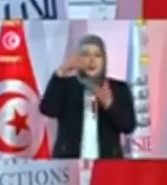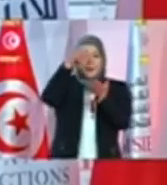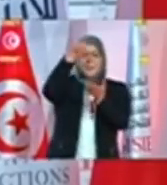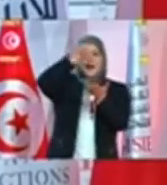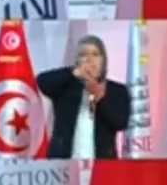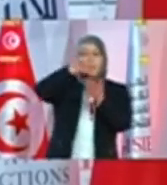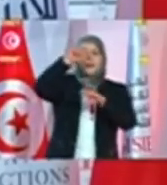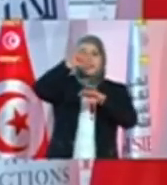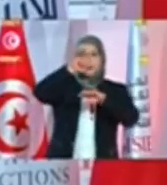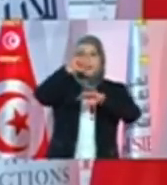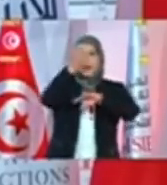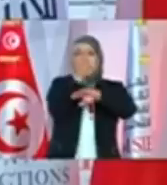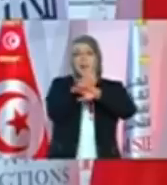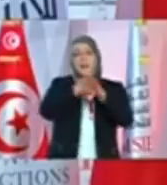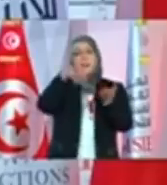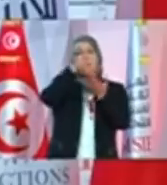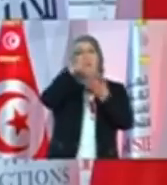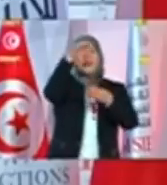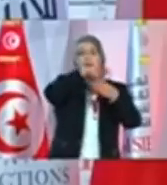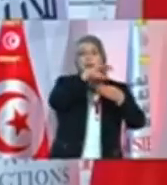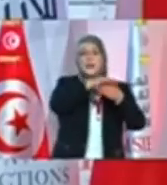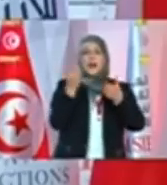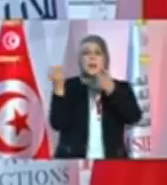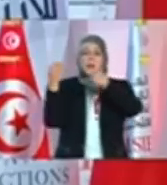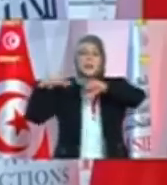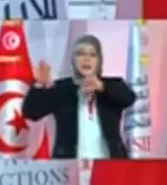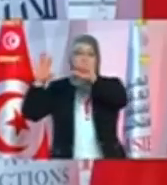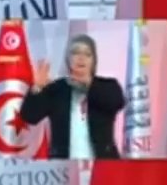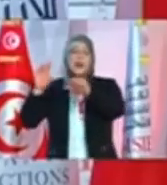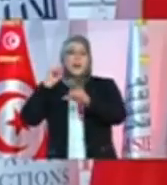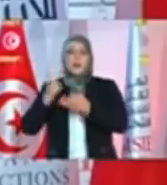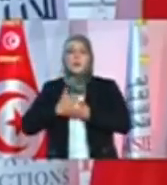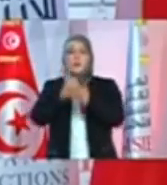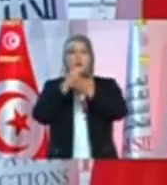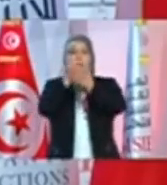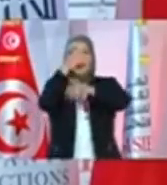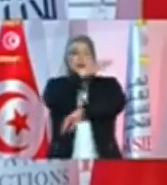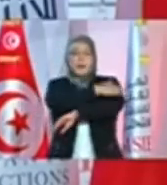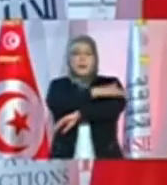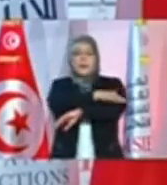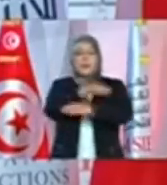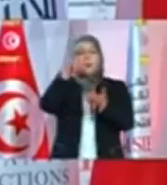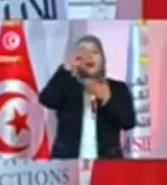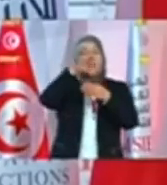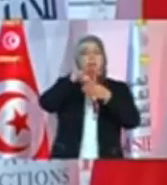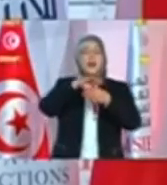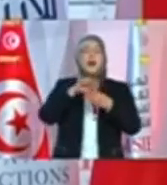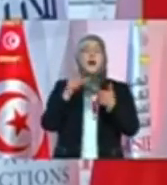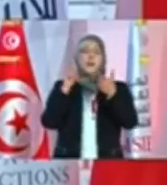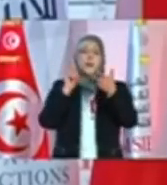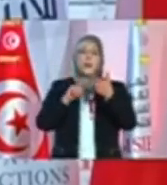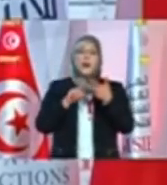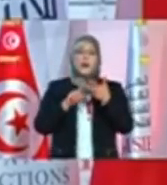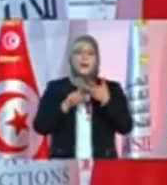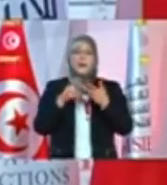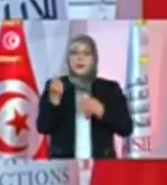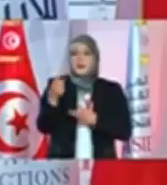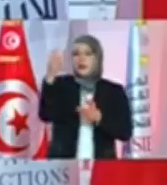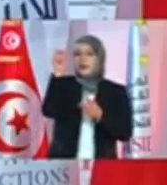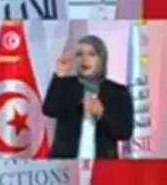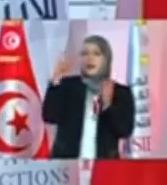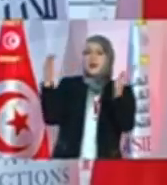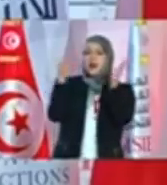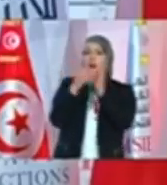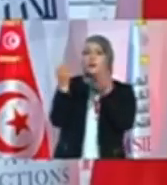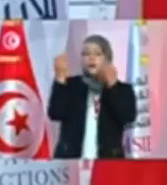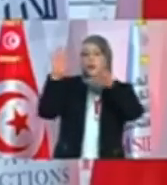بنسبة 10.4%، 6,336 مساعد رئيس مركز اقتراع بنسبة 15.6%،